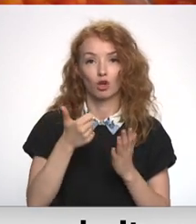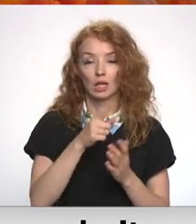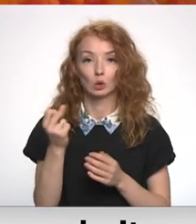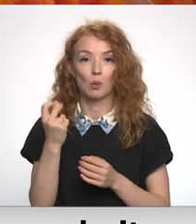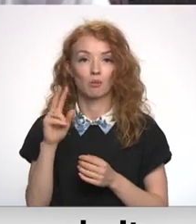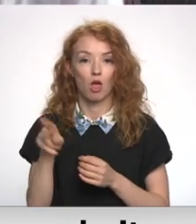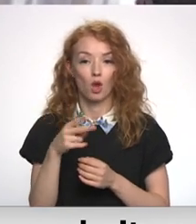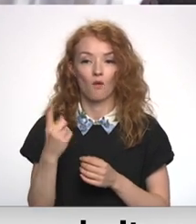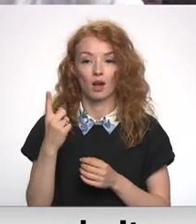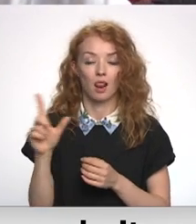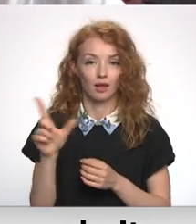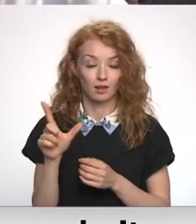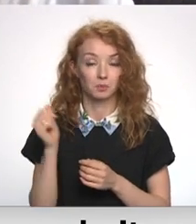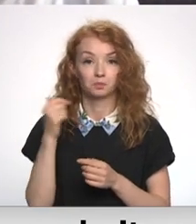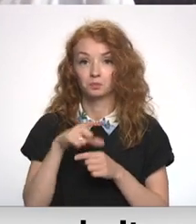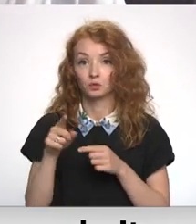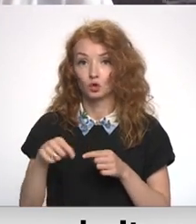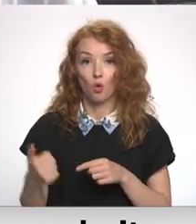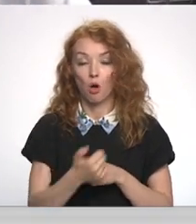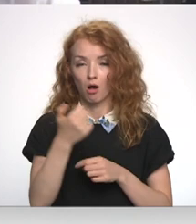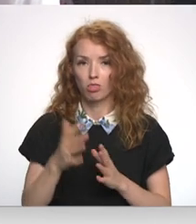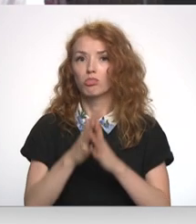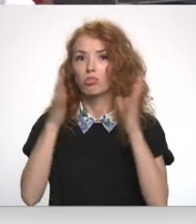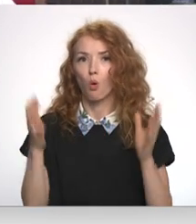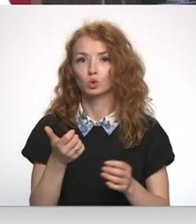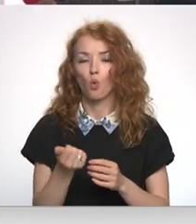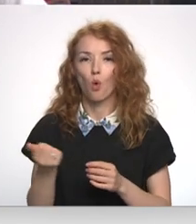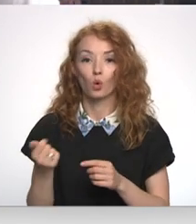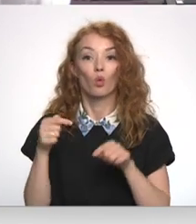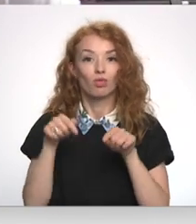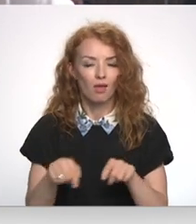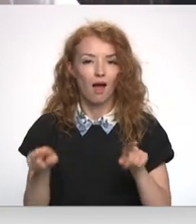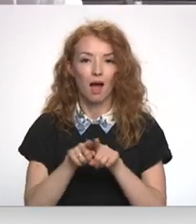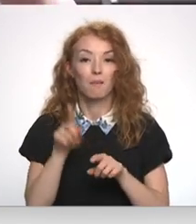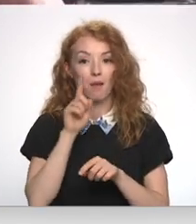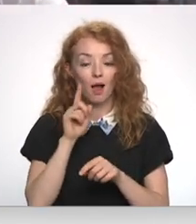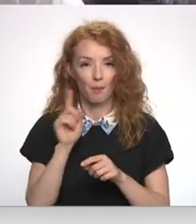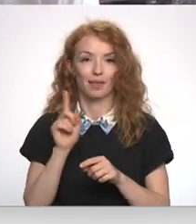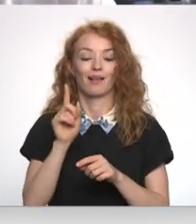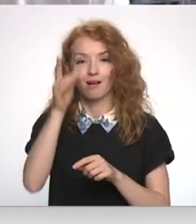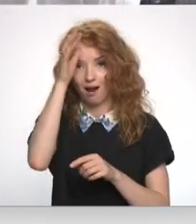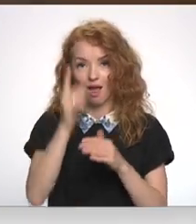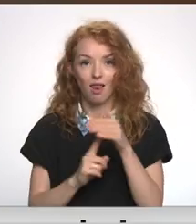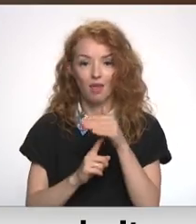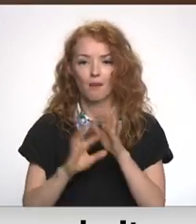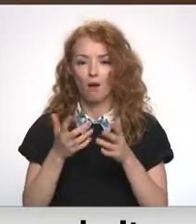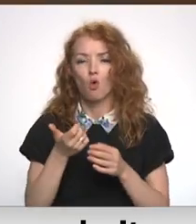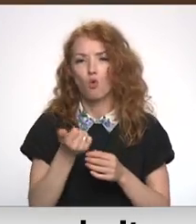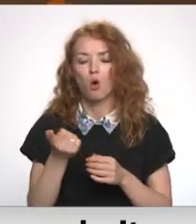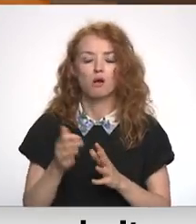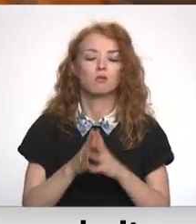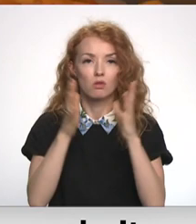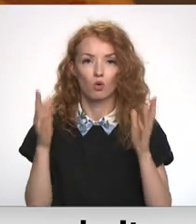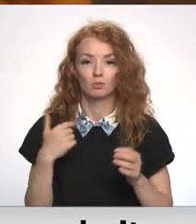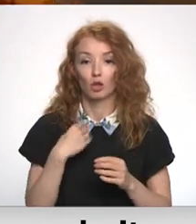litrā. Šogad vispār ļoti daudz ogu, un te arī pagaidām gailenes, bet ogu daudz, man